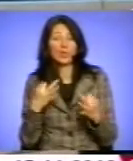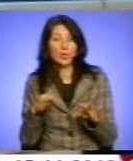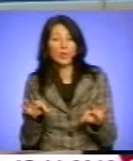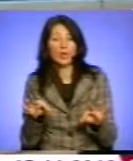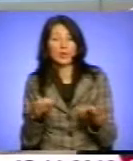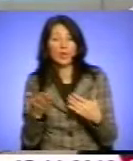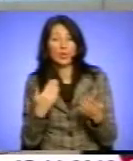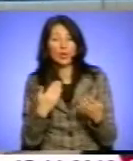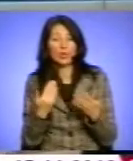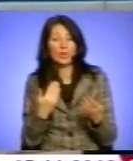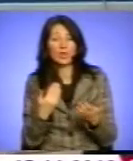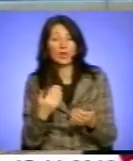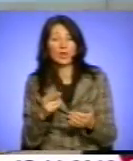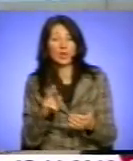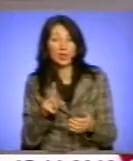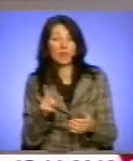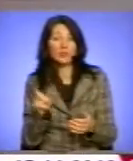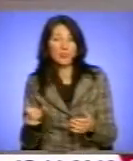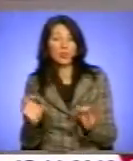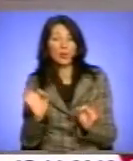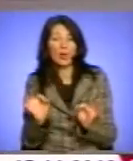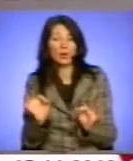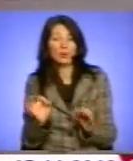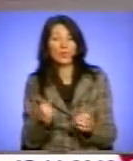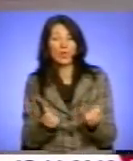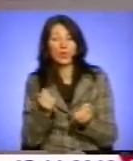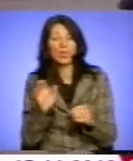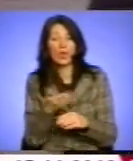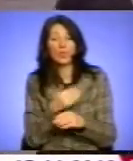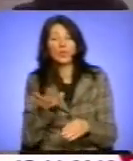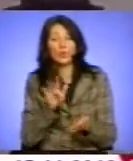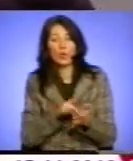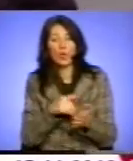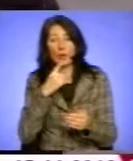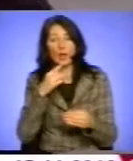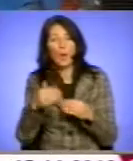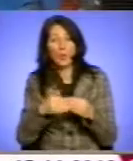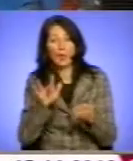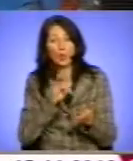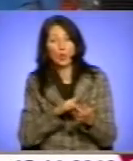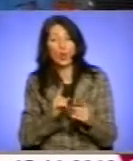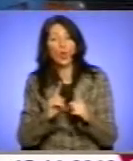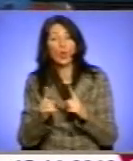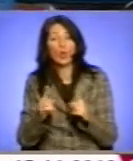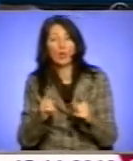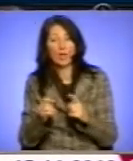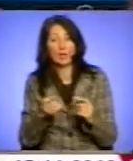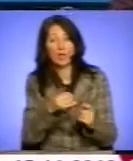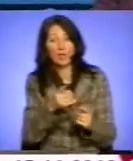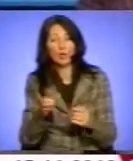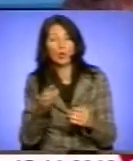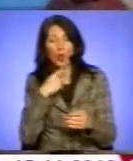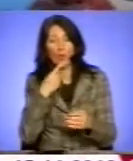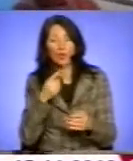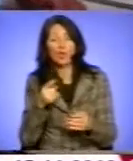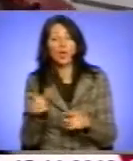і відносяться, яка по-людськи. Водії міжміського та приміського транспорту запевняють, пільговиків везуть безкоштовно, якщо в автобусі